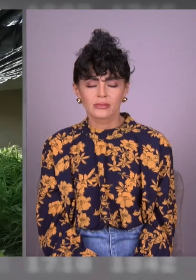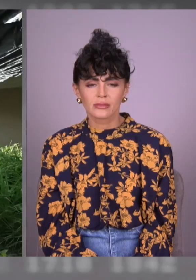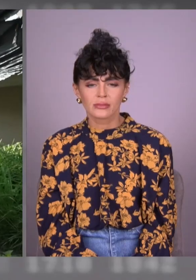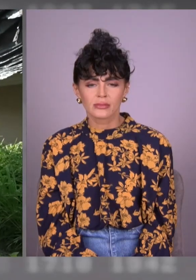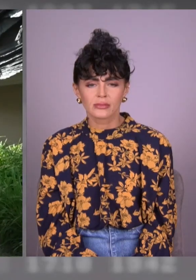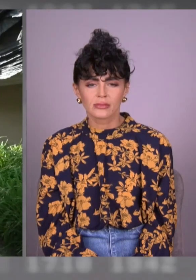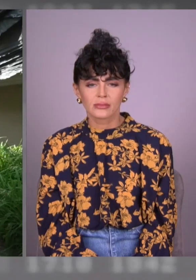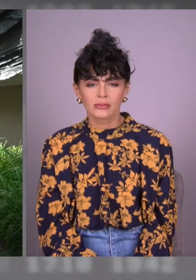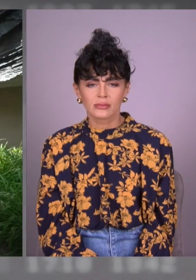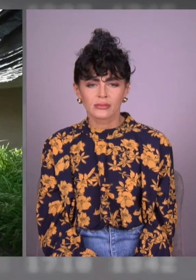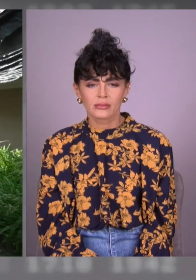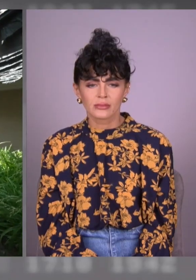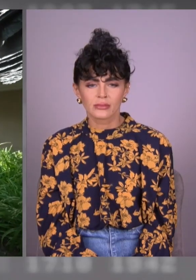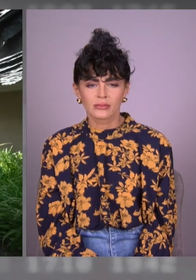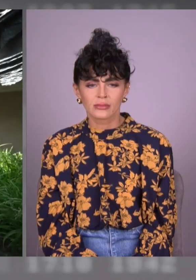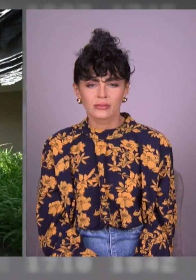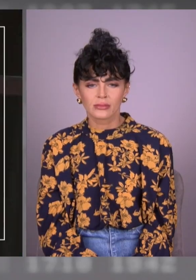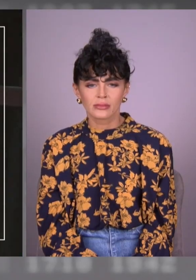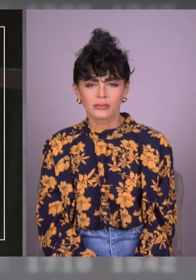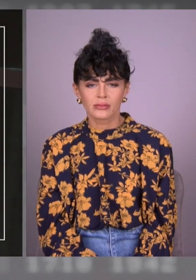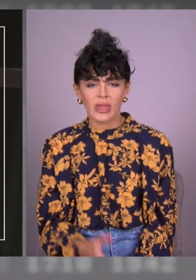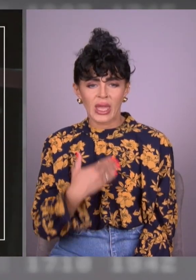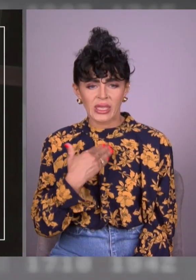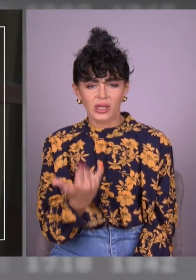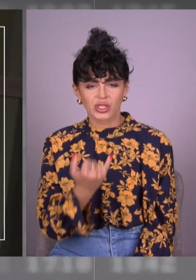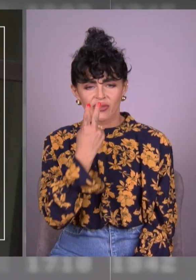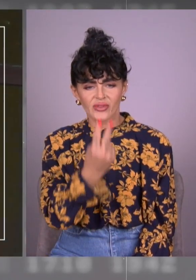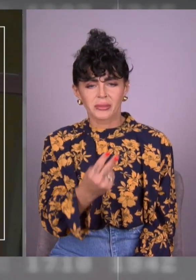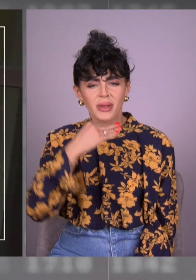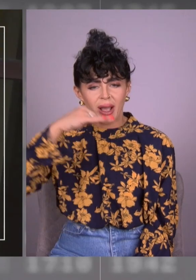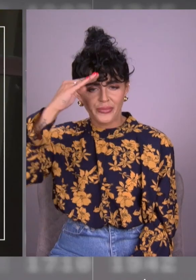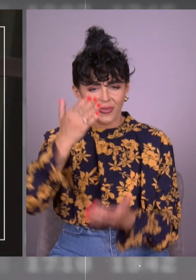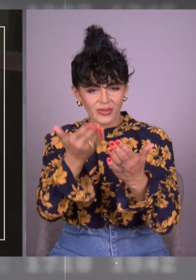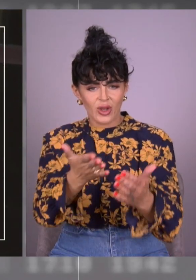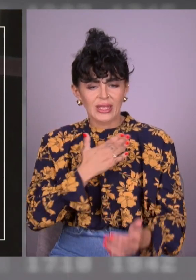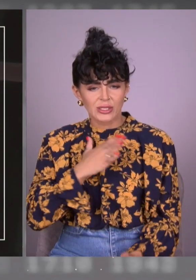Я вже бачу тата Сашка, нашого героя.